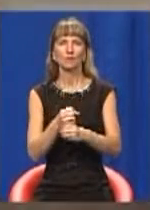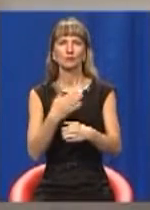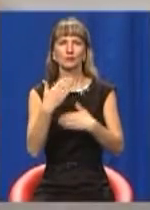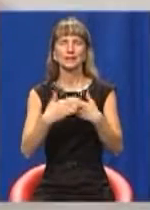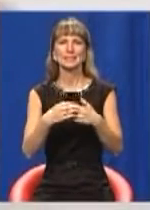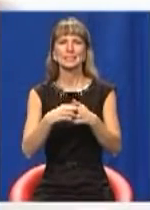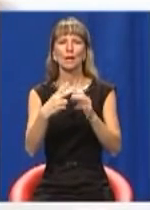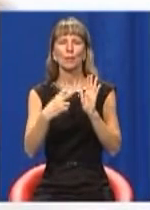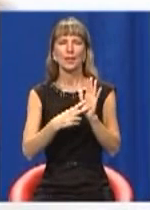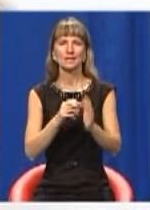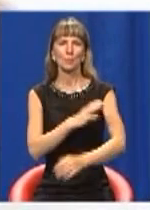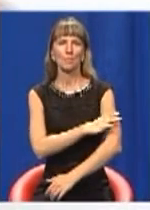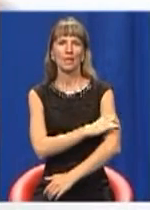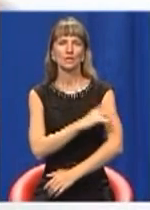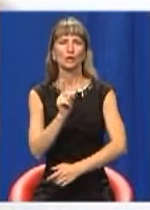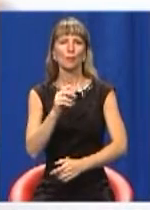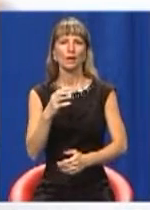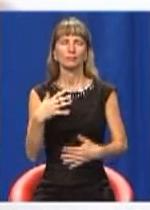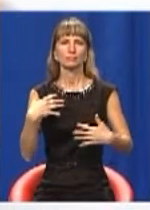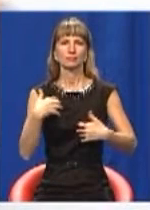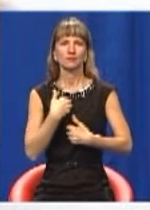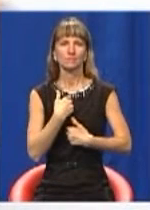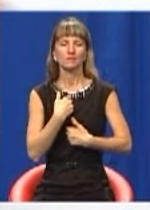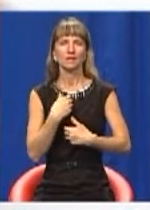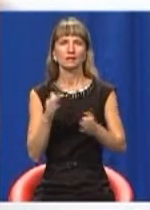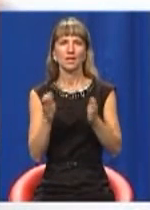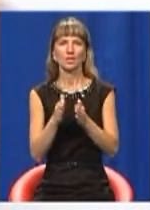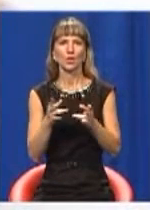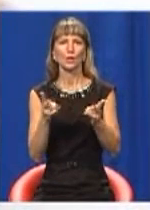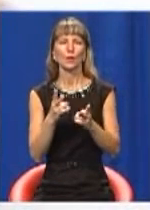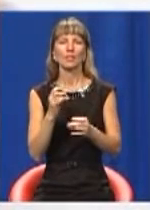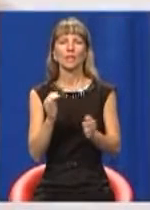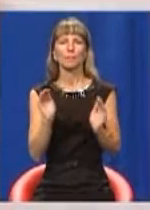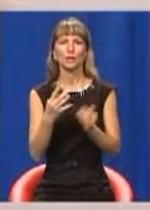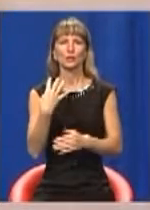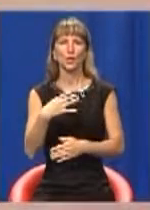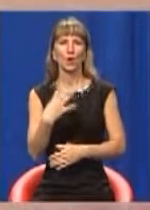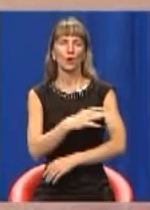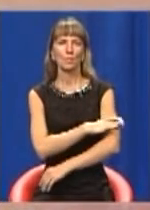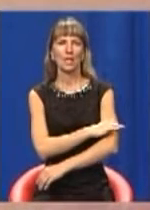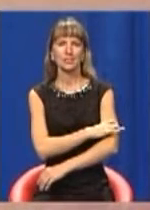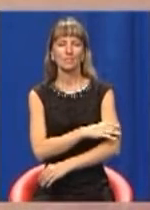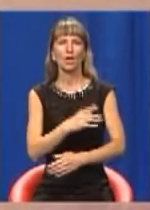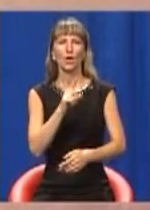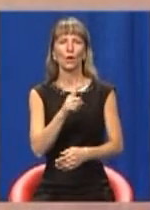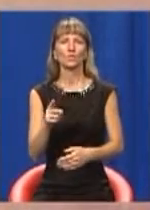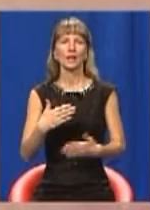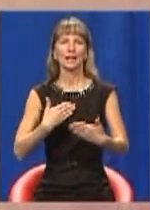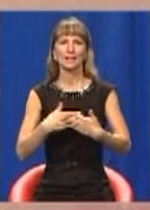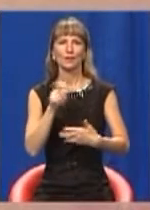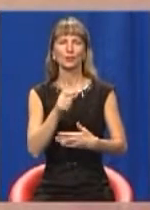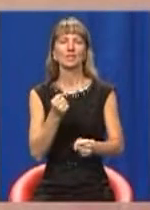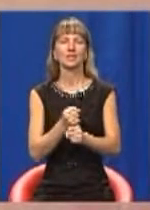17 м'язів. А для того, щоб насупитися, скоротитися повинні не менше 40 м'язів. Кожна активна людина за